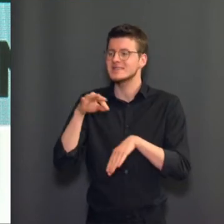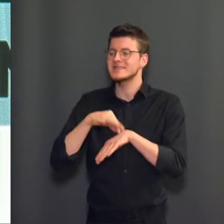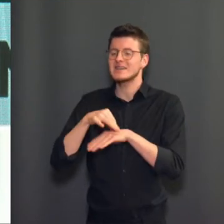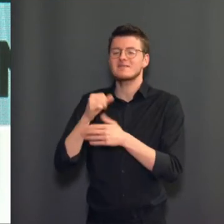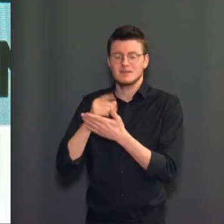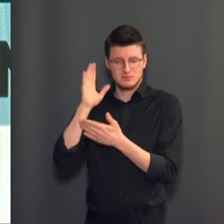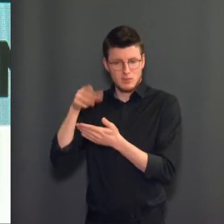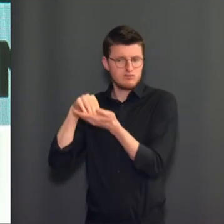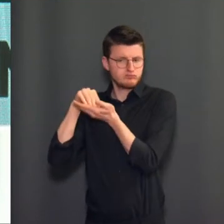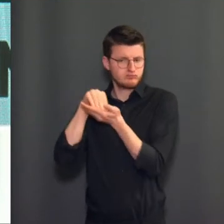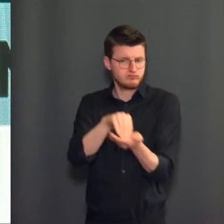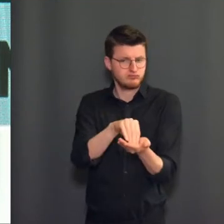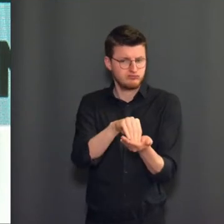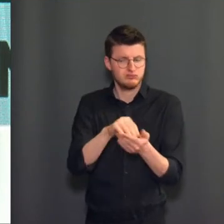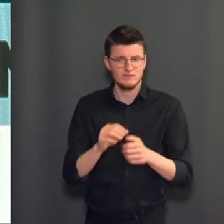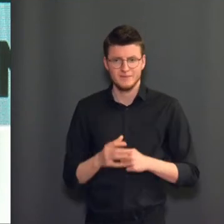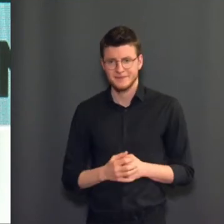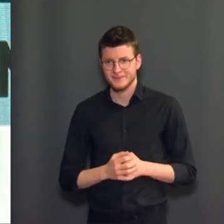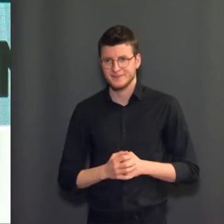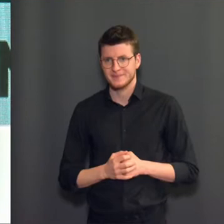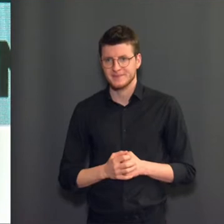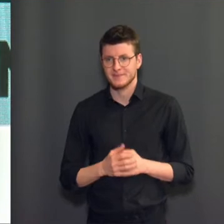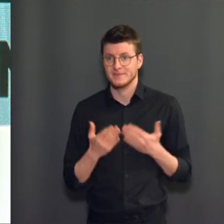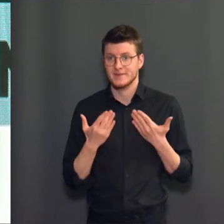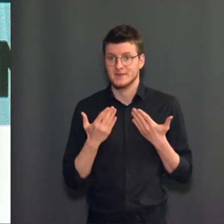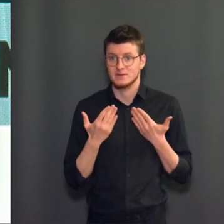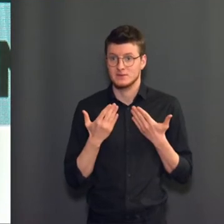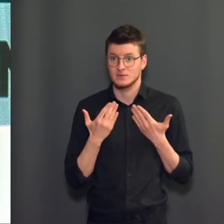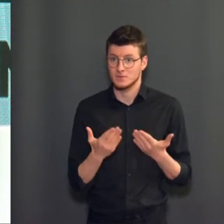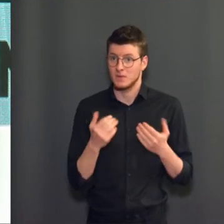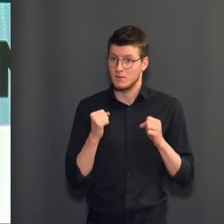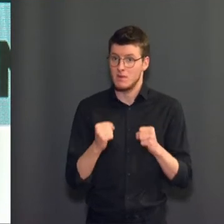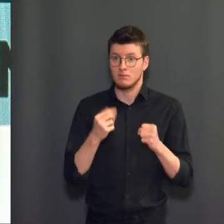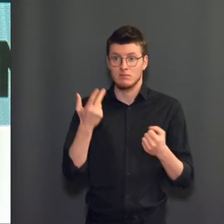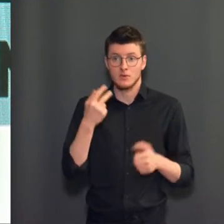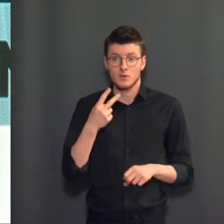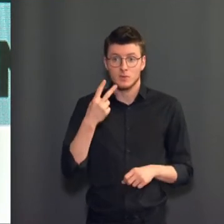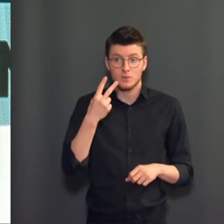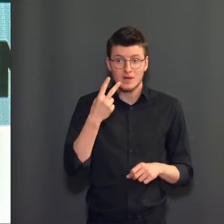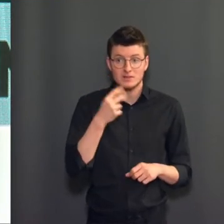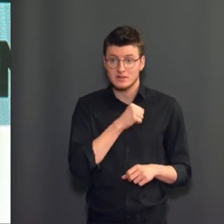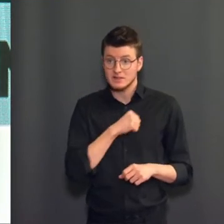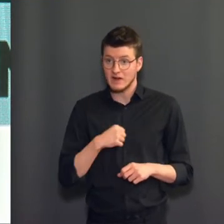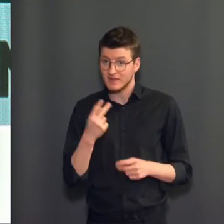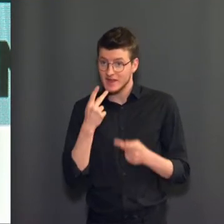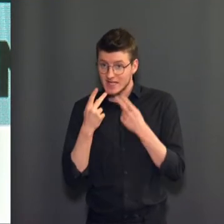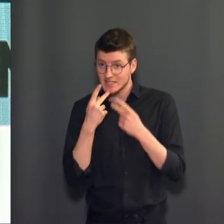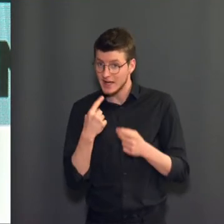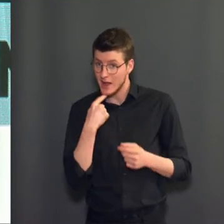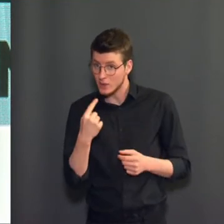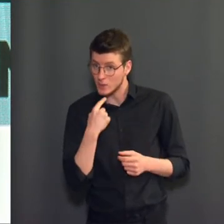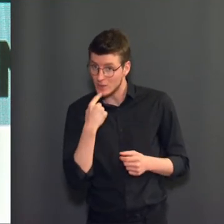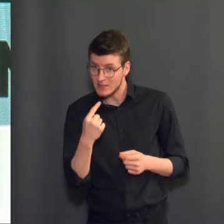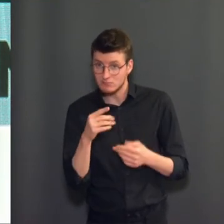deze prijs 2 zelftesten per week per gezinslid in de apotheek kopen.